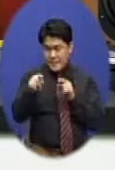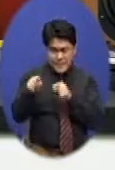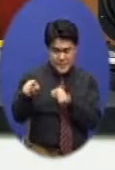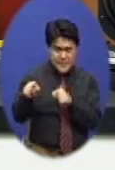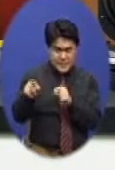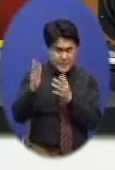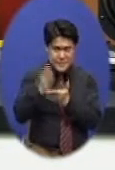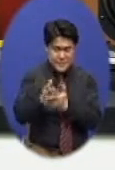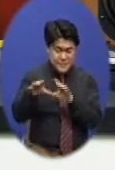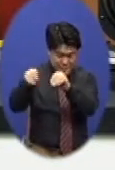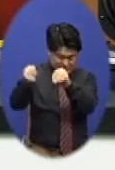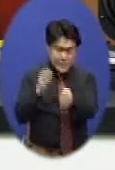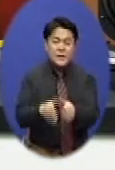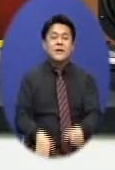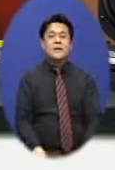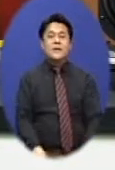좀 꺼주세요.